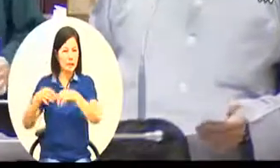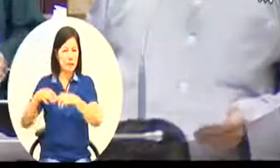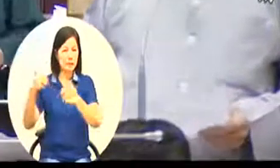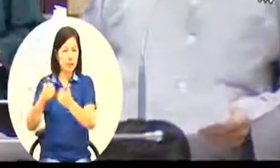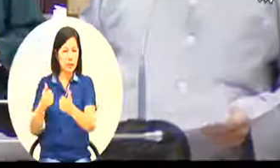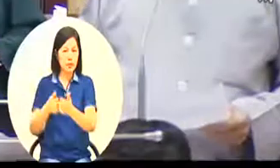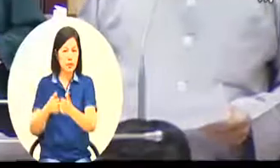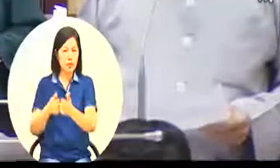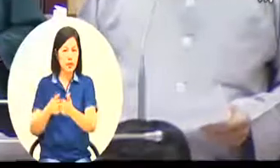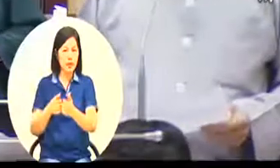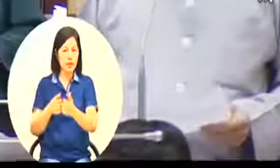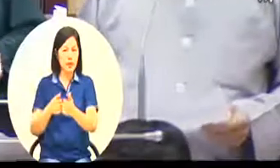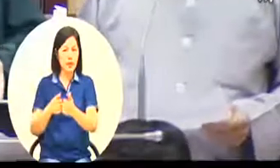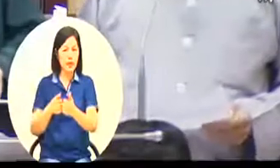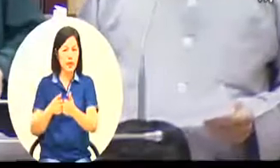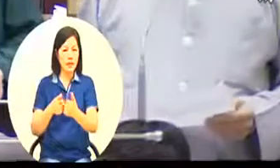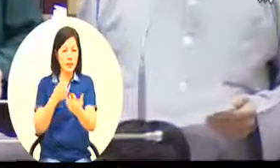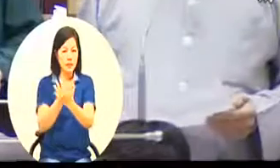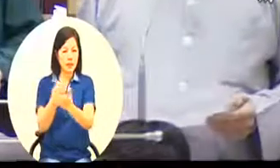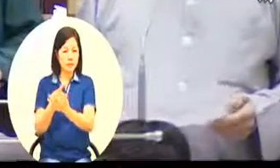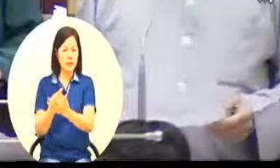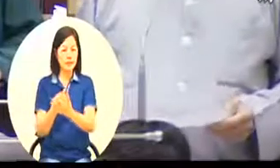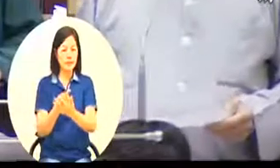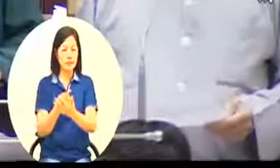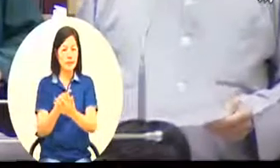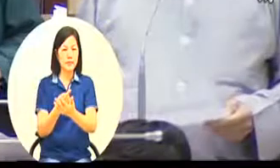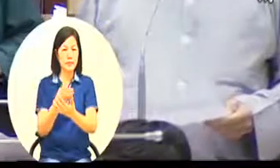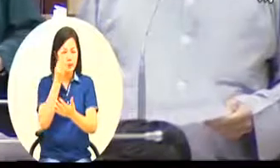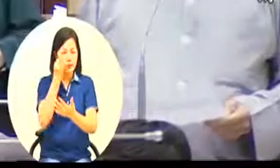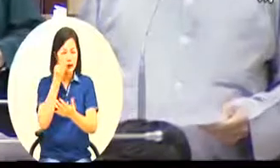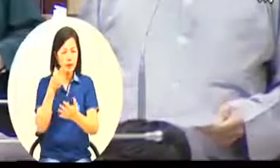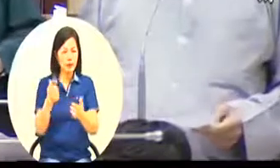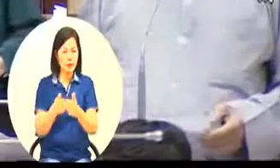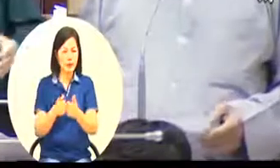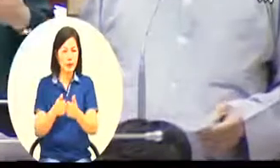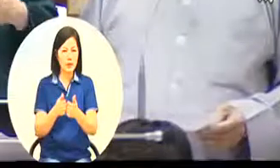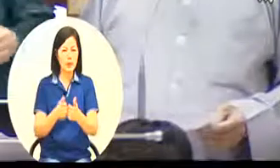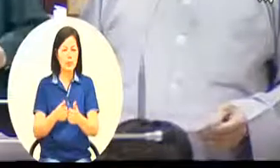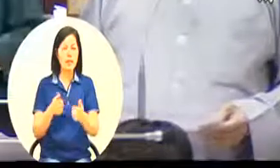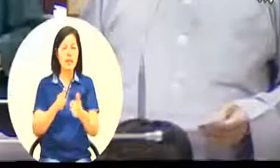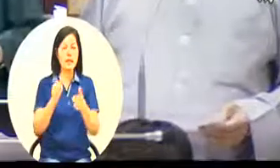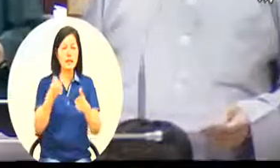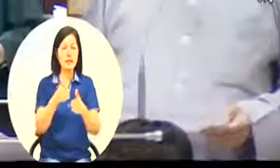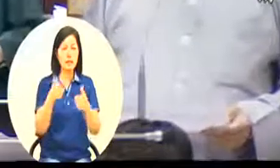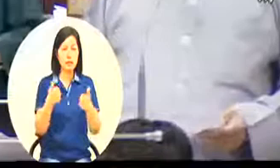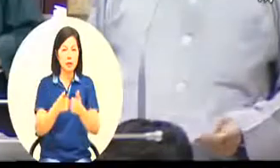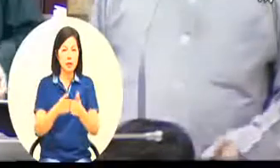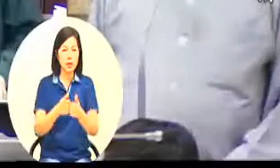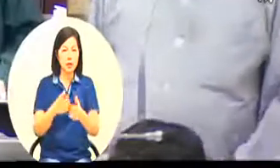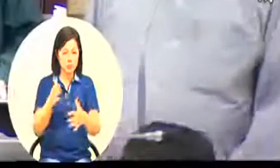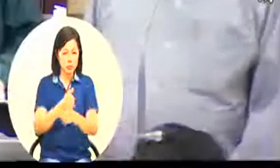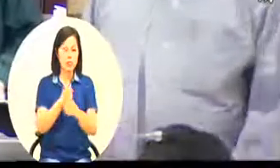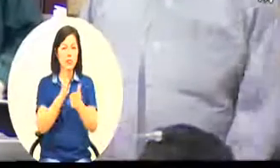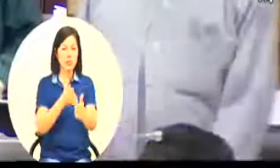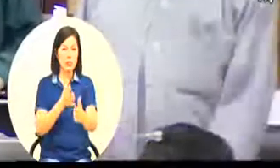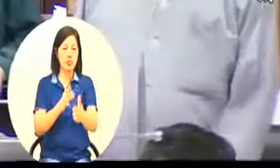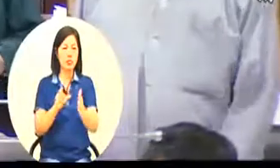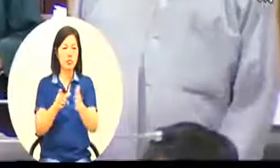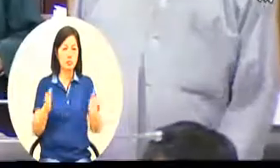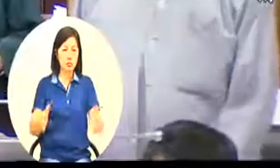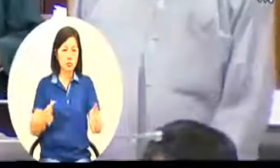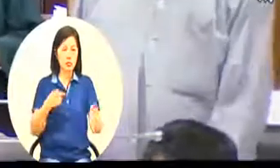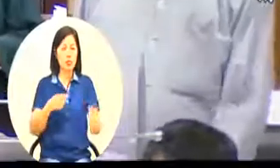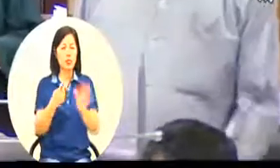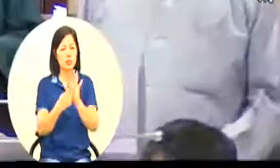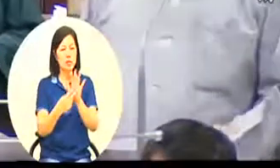即个参会，啊，因为迄一天咱议会总质询，啊，迄一天我有甲伊说